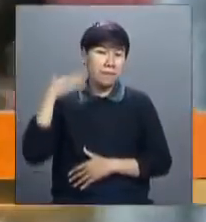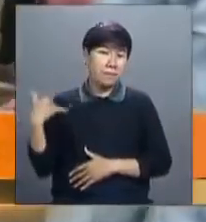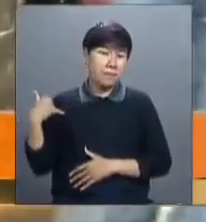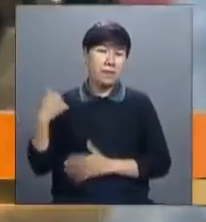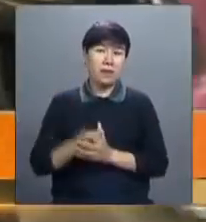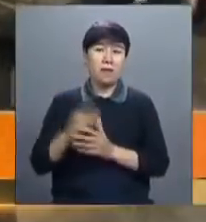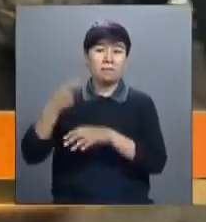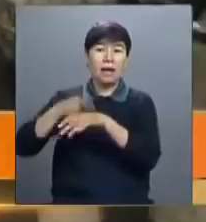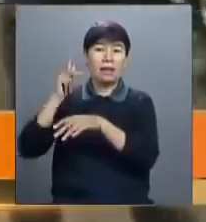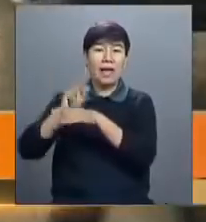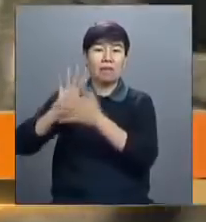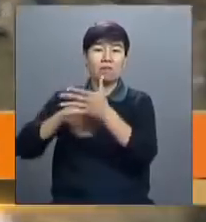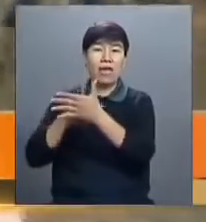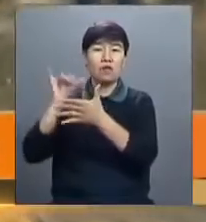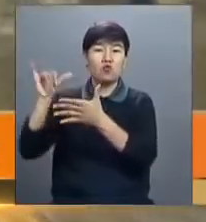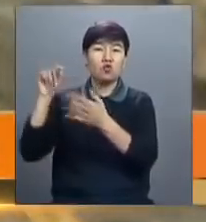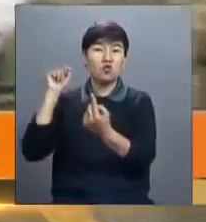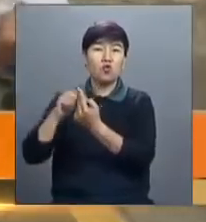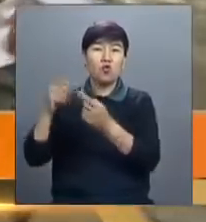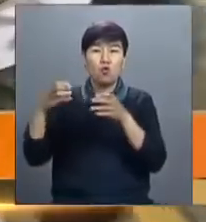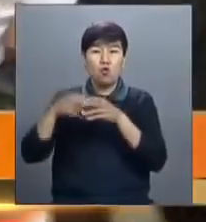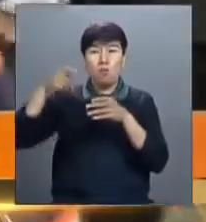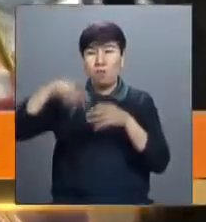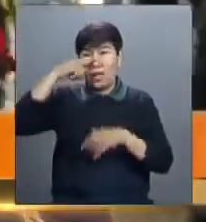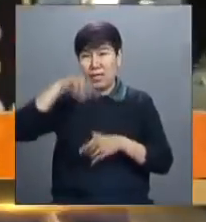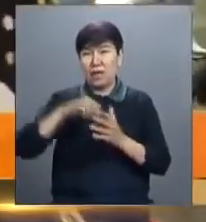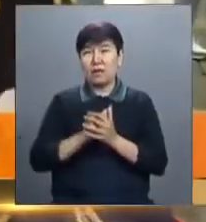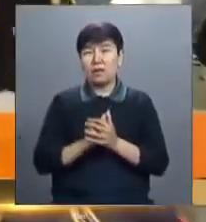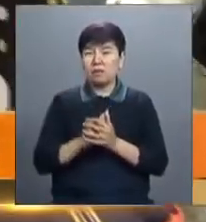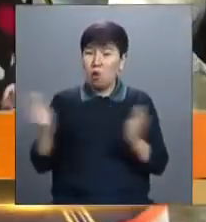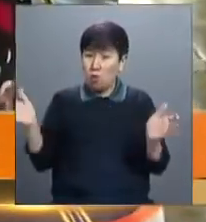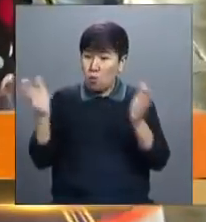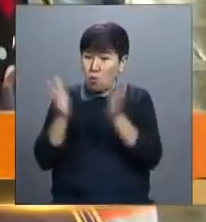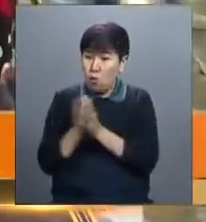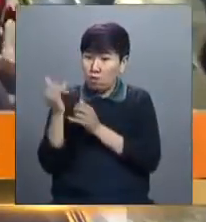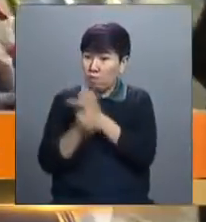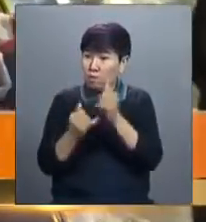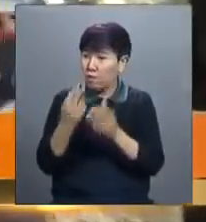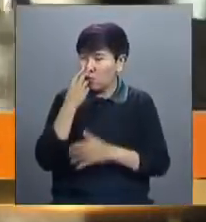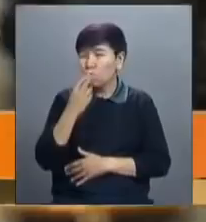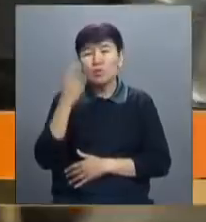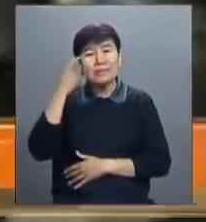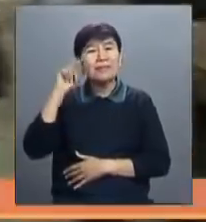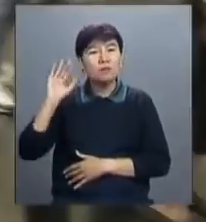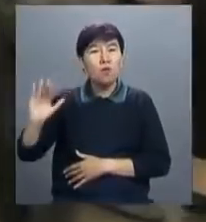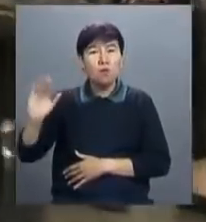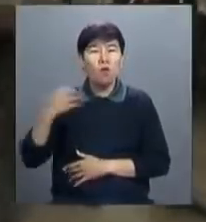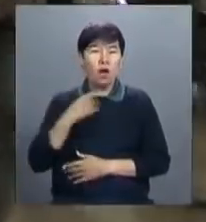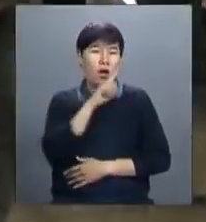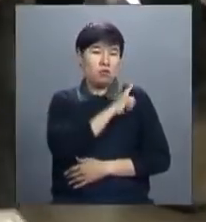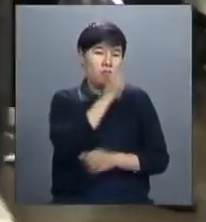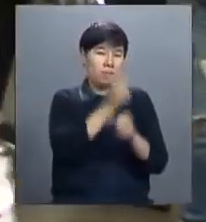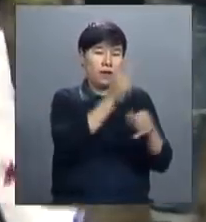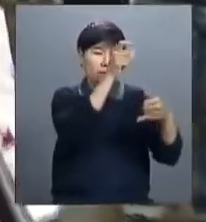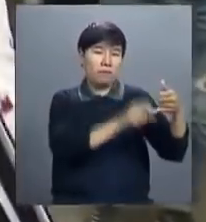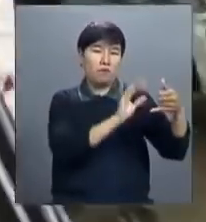านยุทธศาสตร์การเลือกตั้งพรรคเพื่อไทยจะร่วมลงพื้นที่หาเสียงหรือไม่ก็ถือเป็นดุลพินิจไปเพราะต่างก็มีหน้าที่และบทบาทต